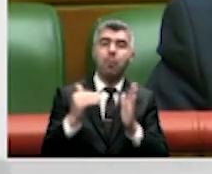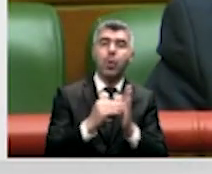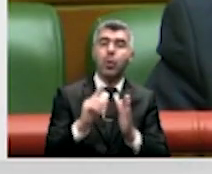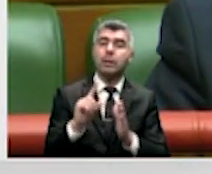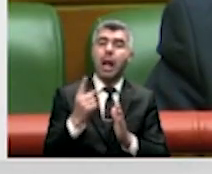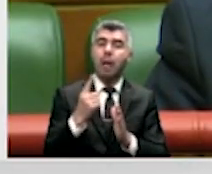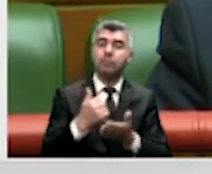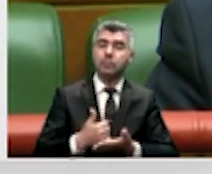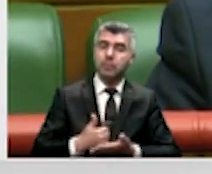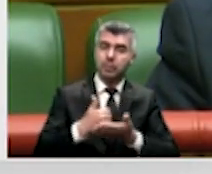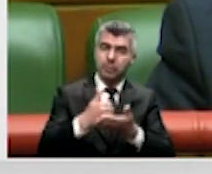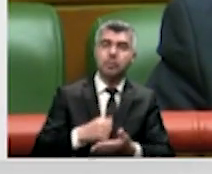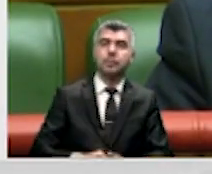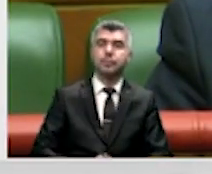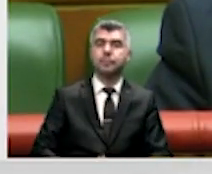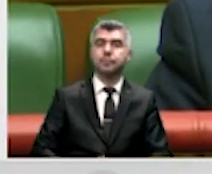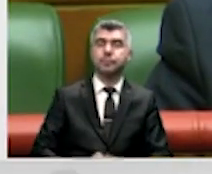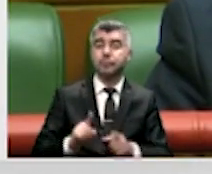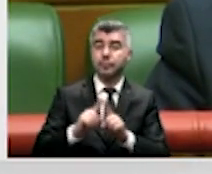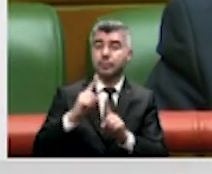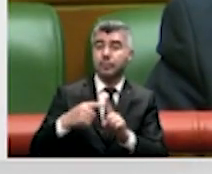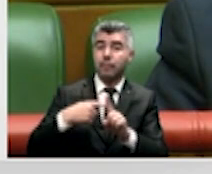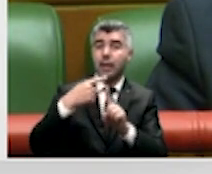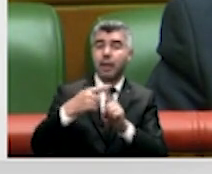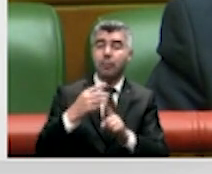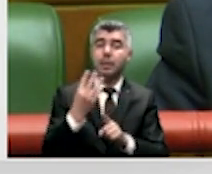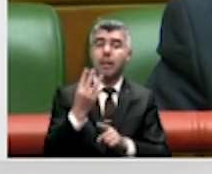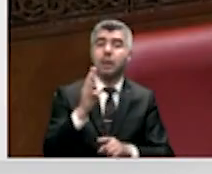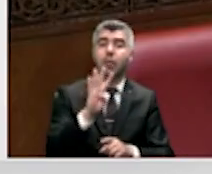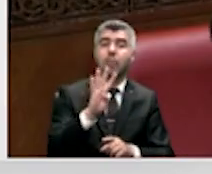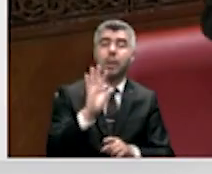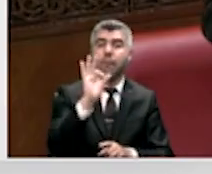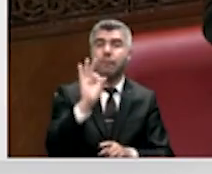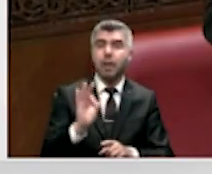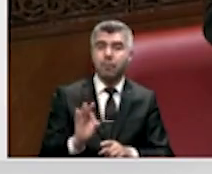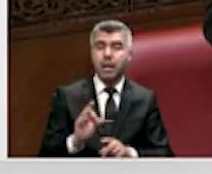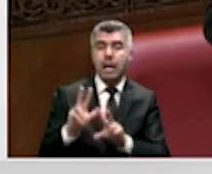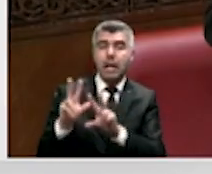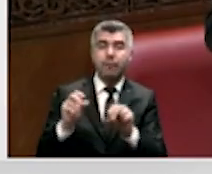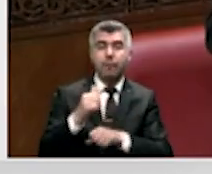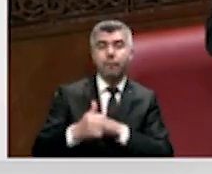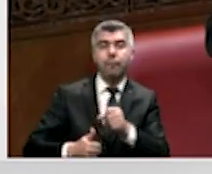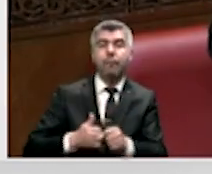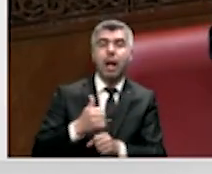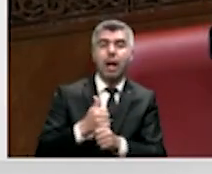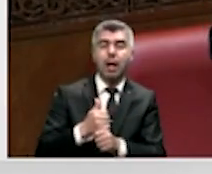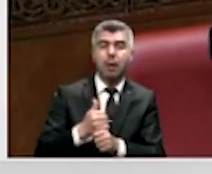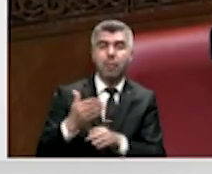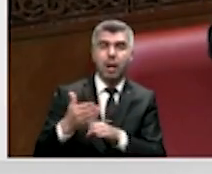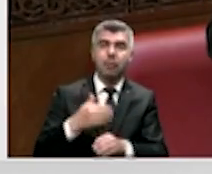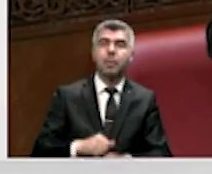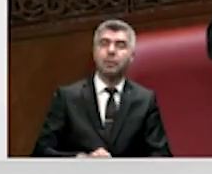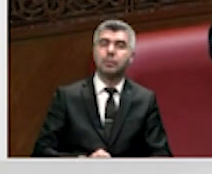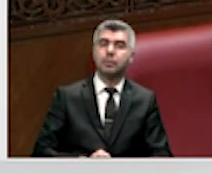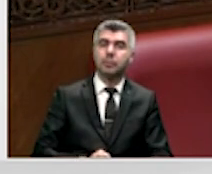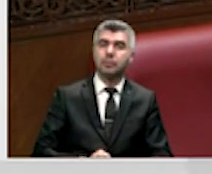المرفق، وهذا بزياده ديال 43% بالنسبه الى قارناها مع السنه الماضيه. وهذا من طبيعه